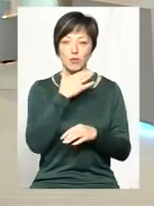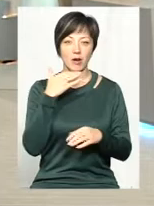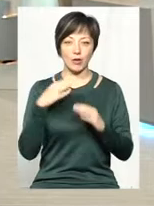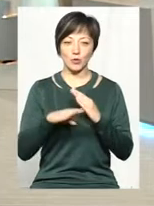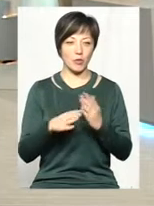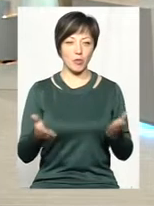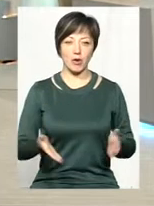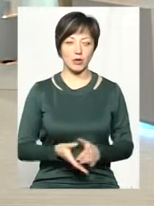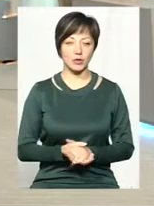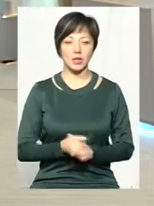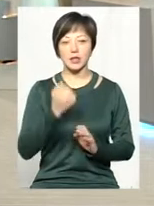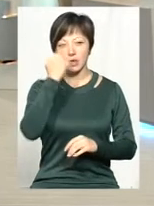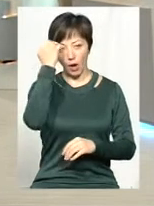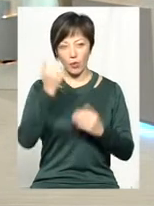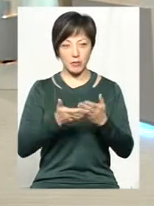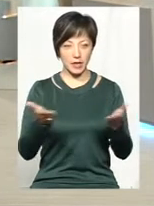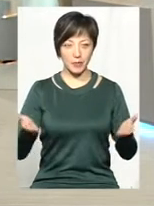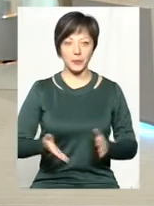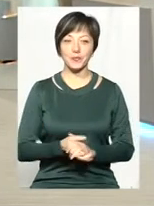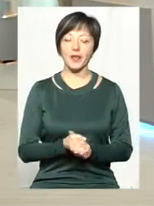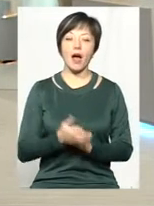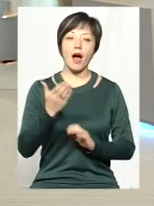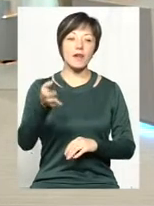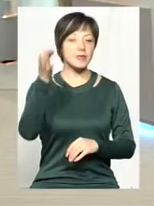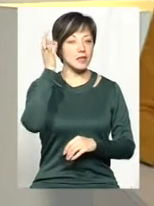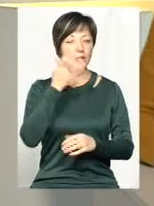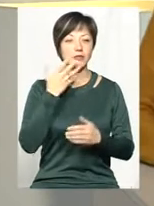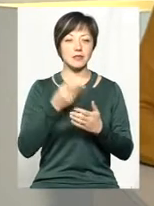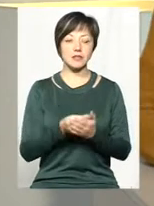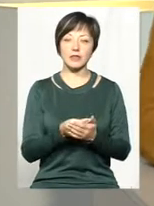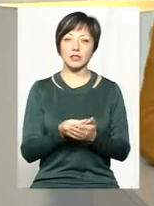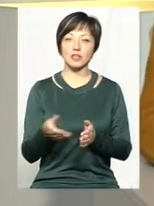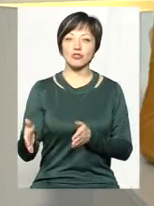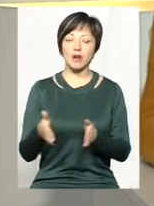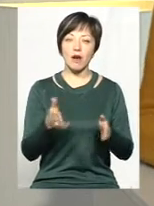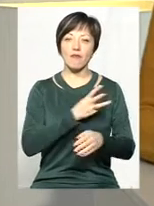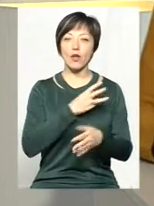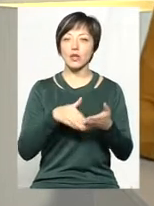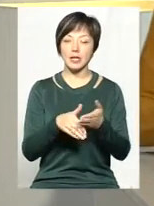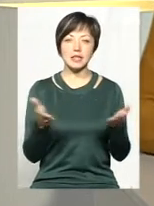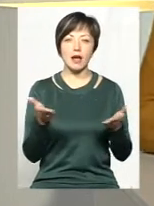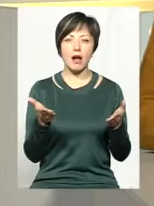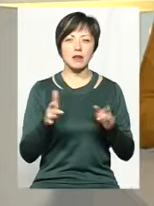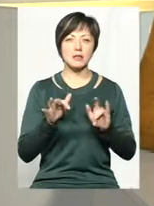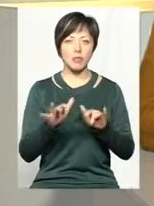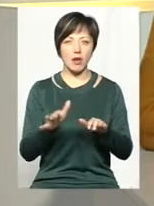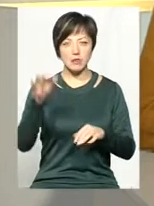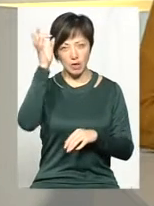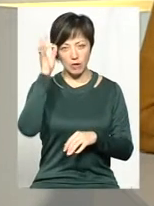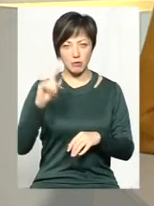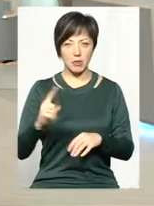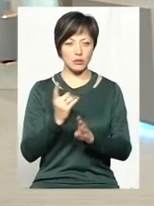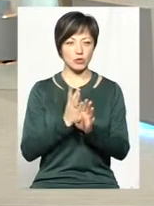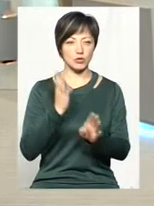нам допомагають. Дякуємо їм. Олександре, а ви коли згадуєте такий свій чималий шлях, як ми почули, волонтерський, от яка справа згадується в